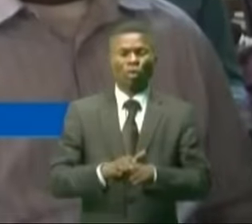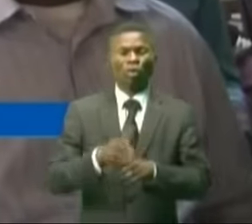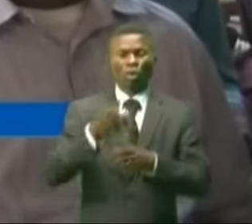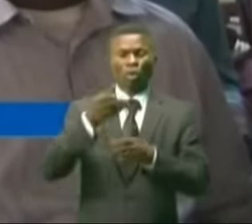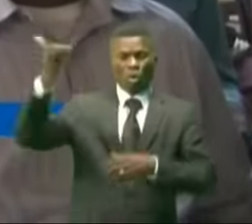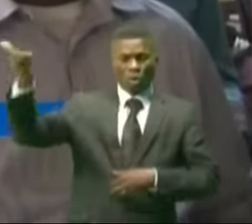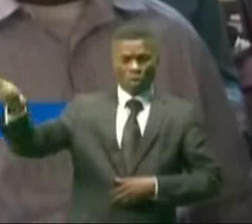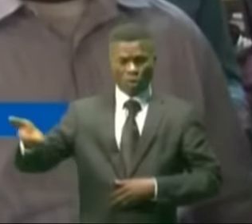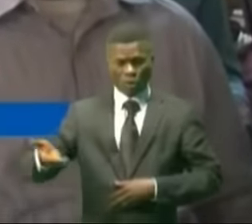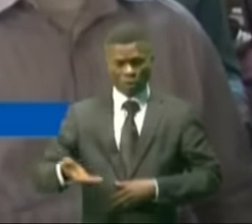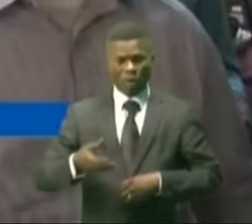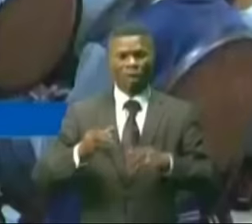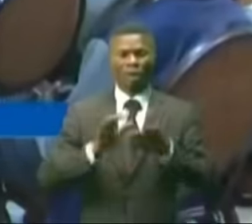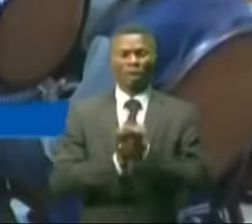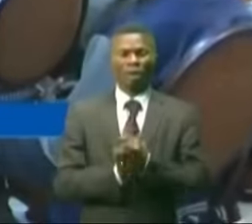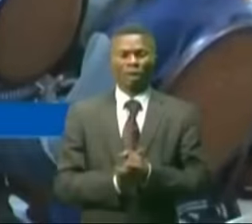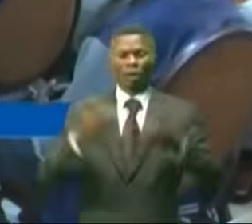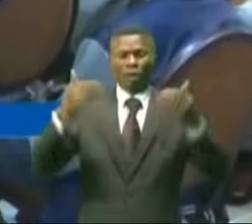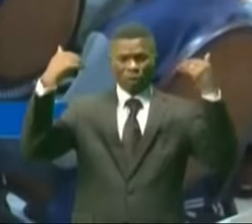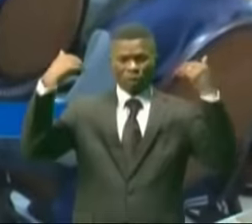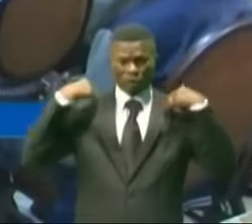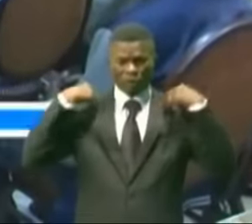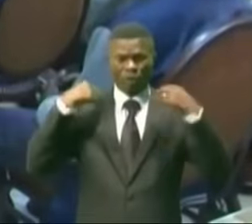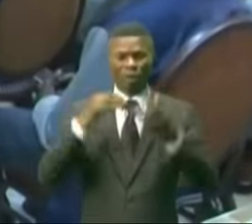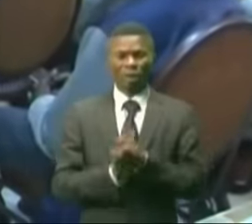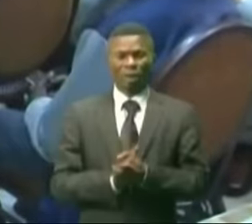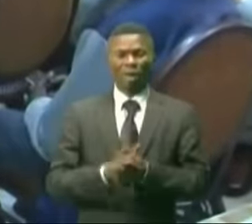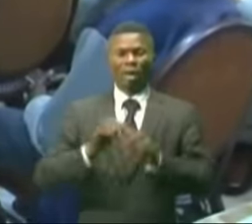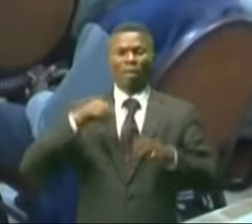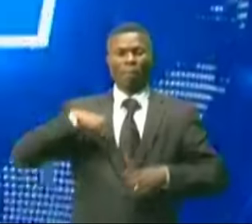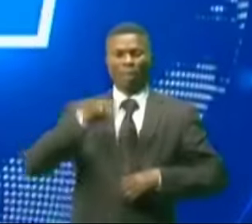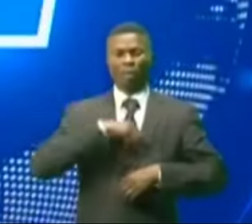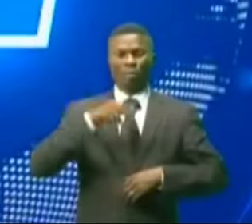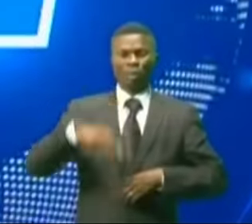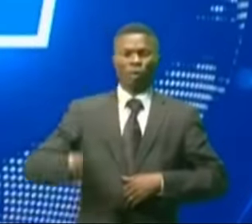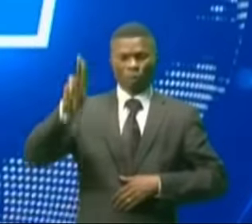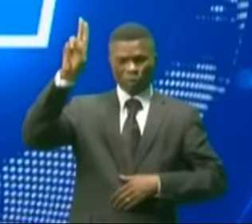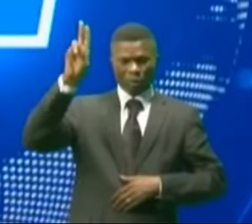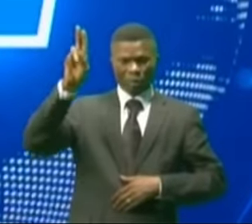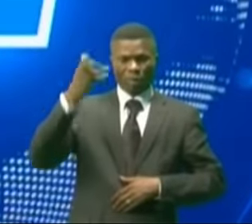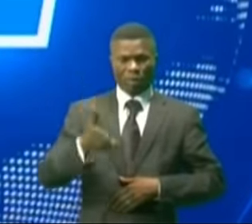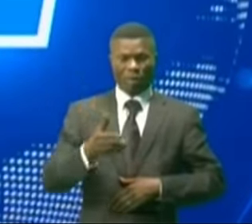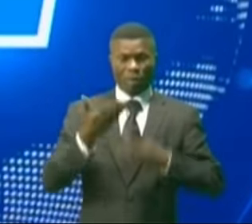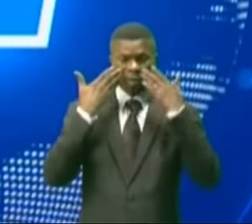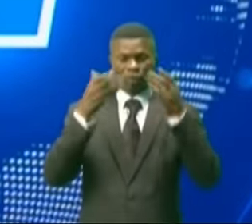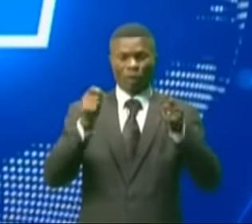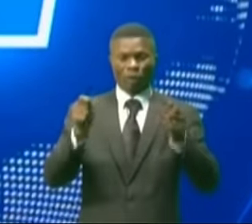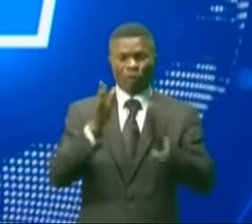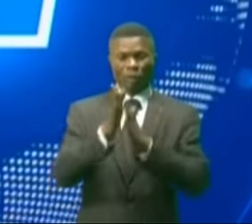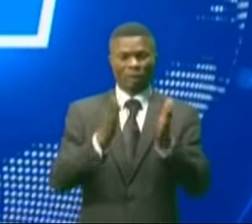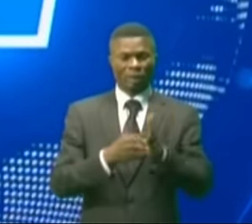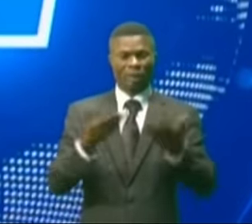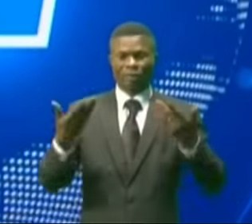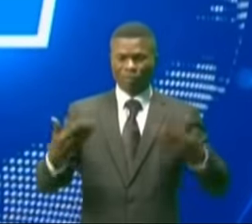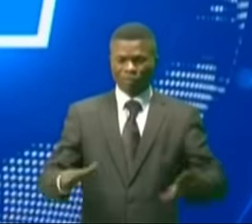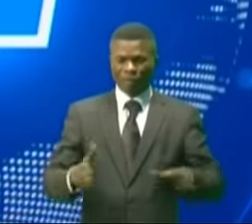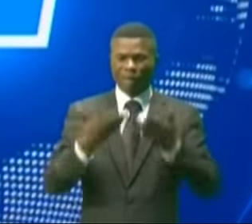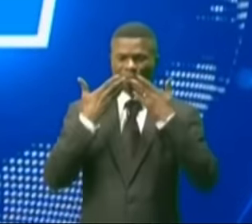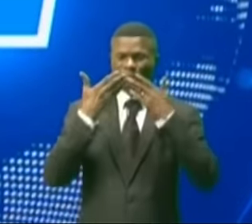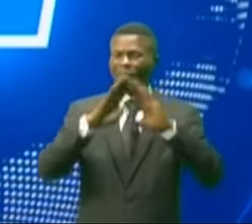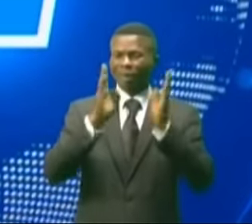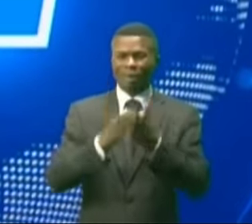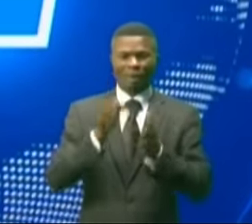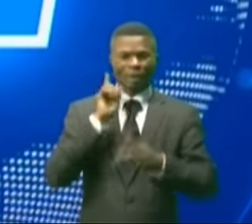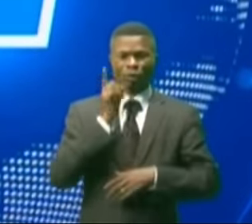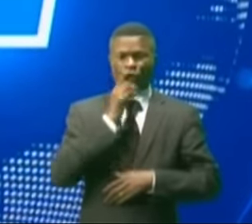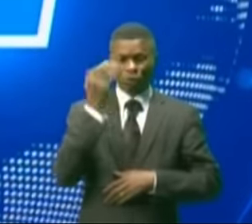mais surtout des cadres et membres de l'UDPS. C'est par ici que nous mettons un terme à ce journal